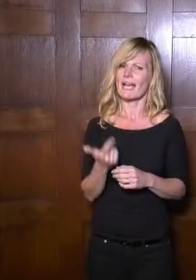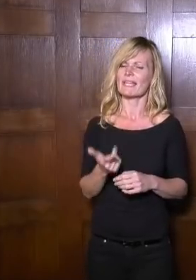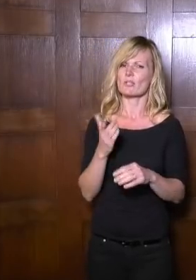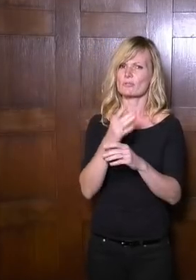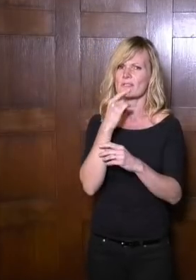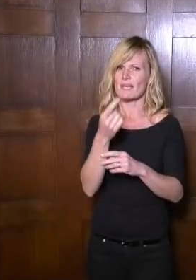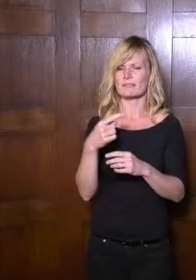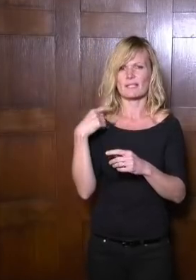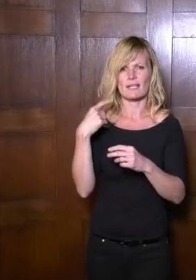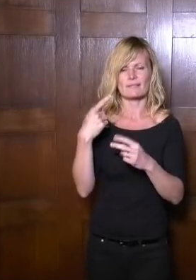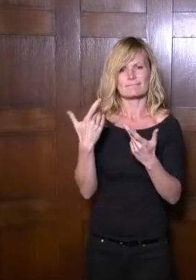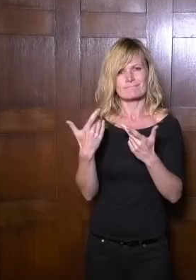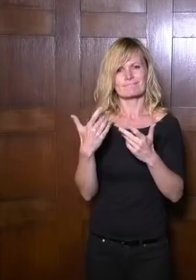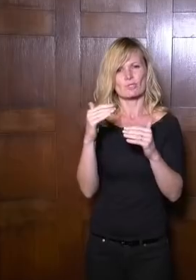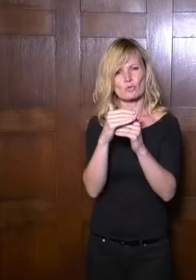reflektierend strukturiert,